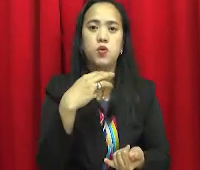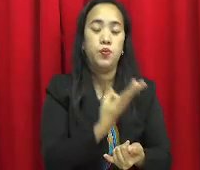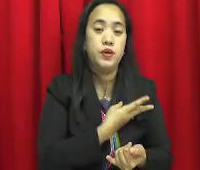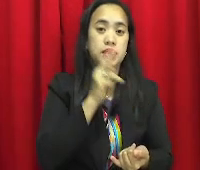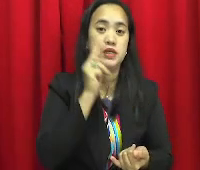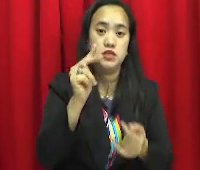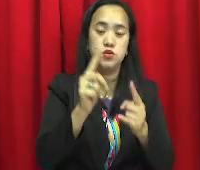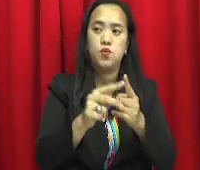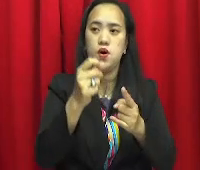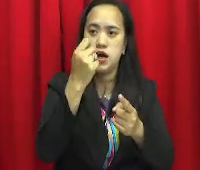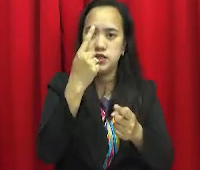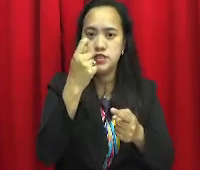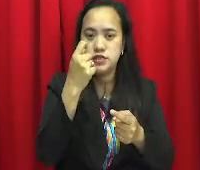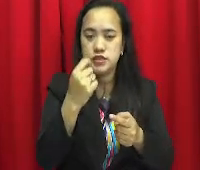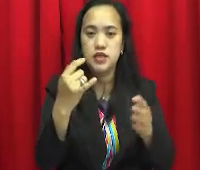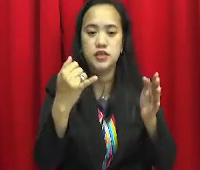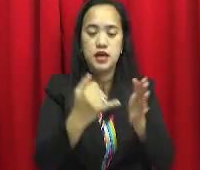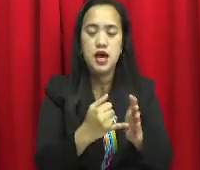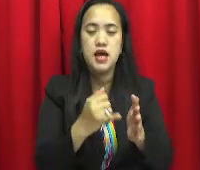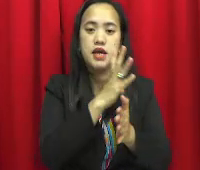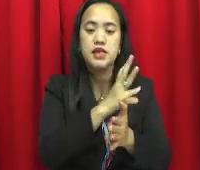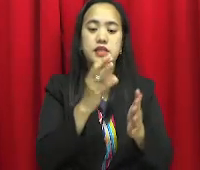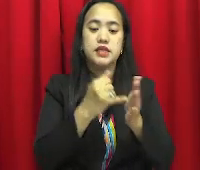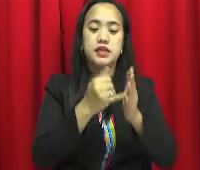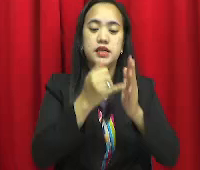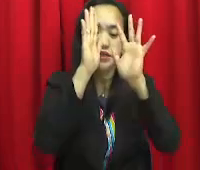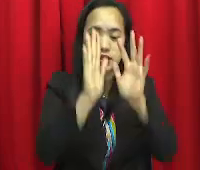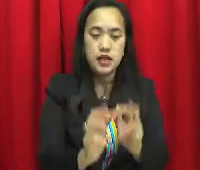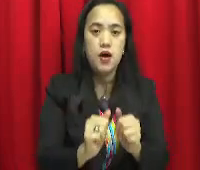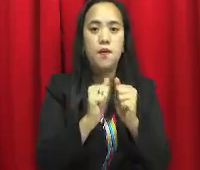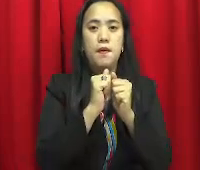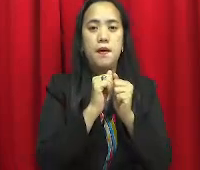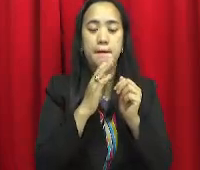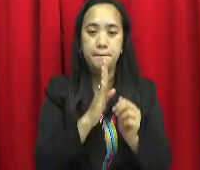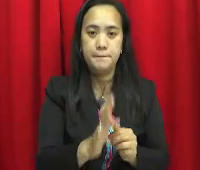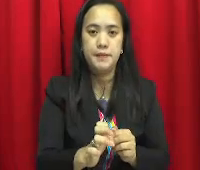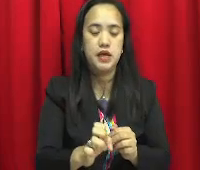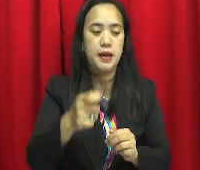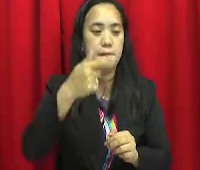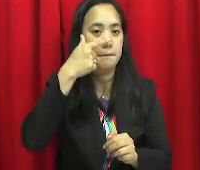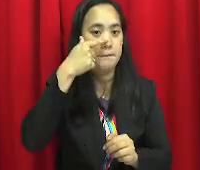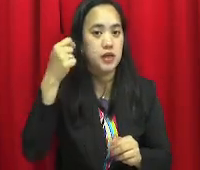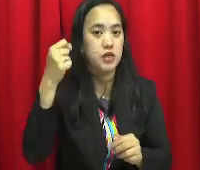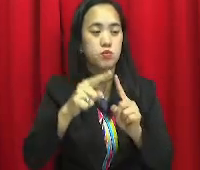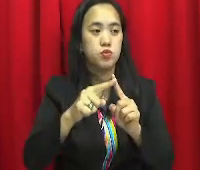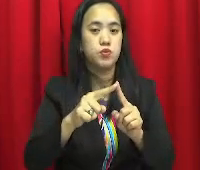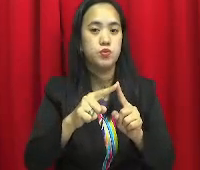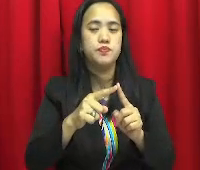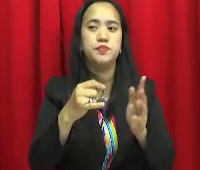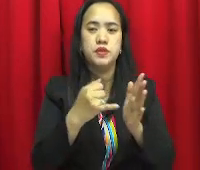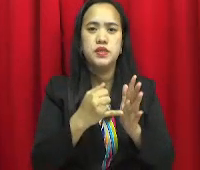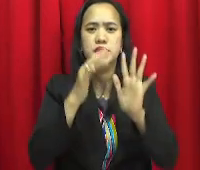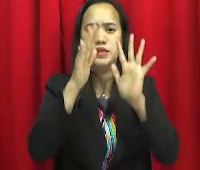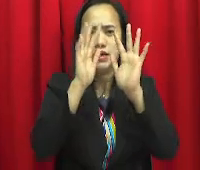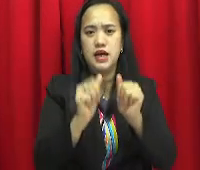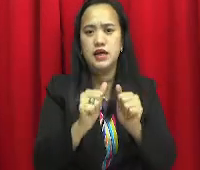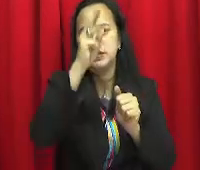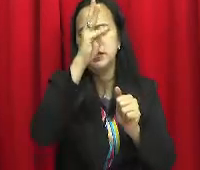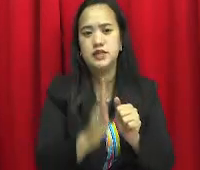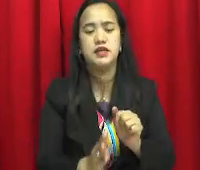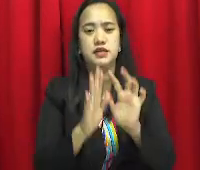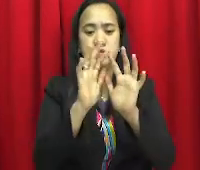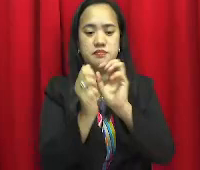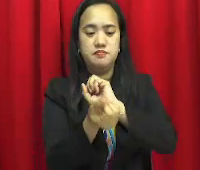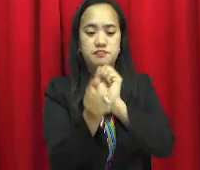totoo at ito ay possible na mangyari. At pangkasalukuyan nangyayari at kaya pang gawin ng Panginoon. Ang Diyos